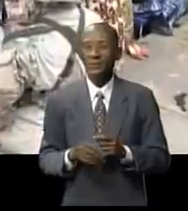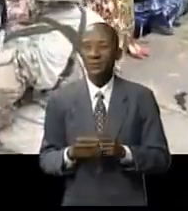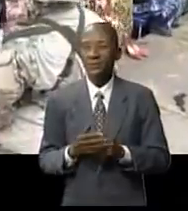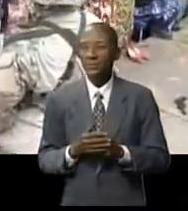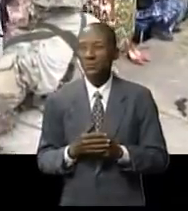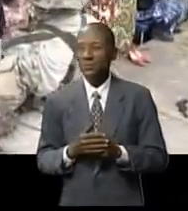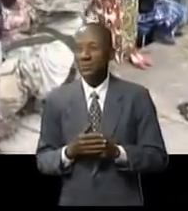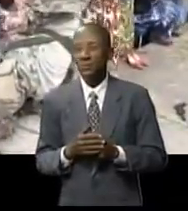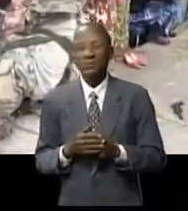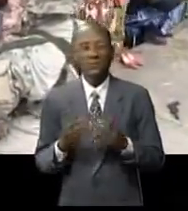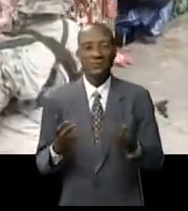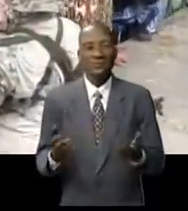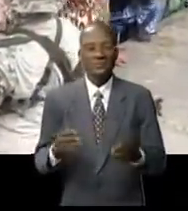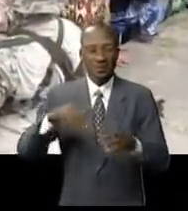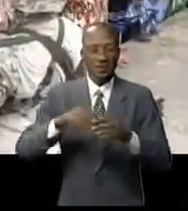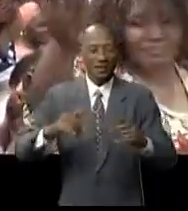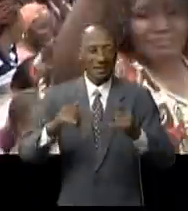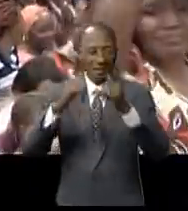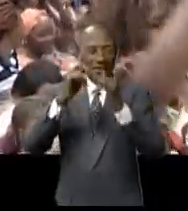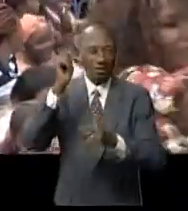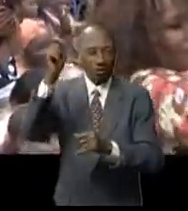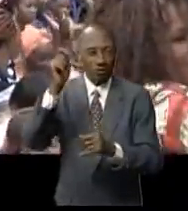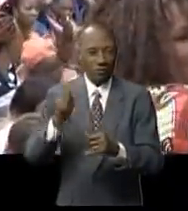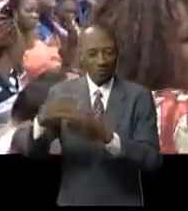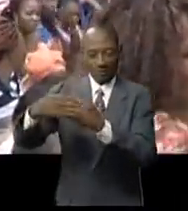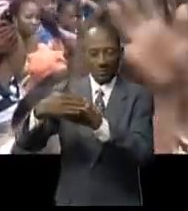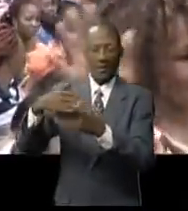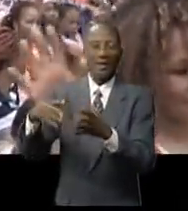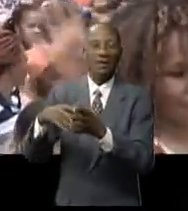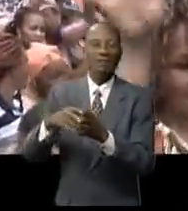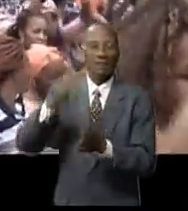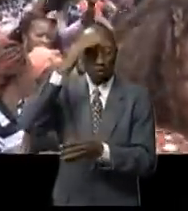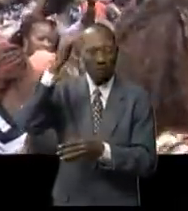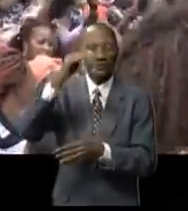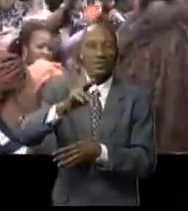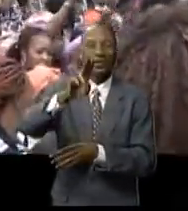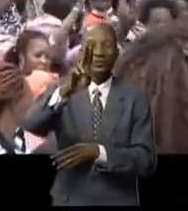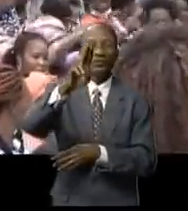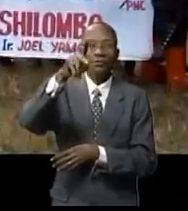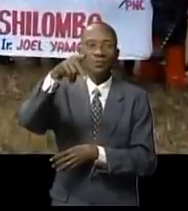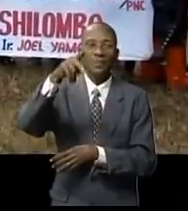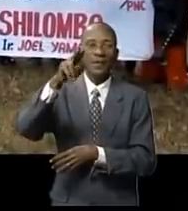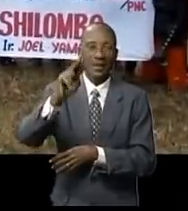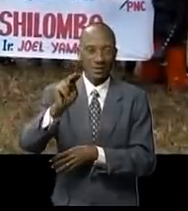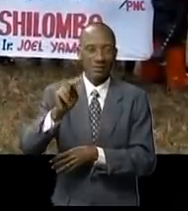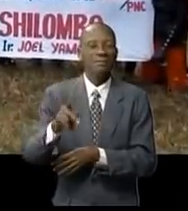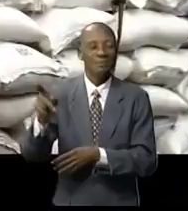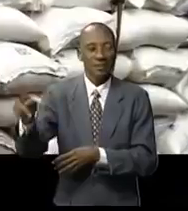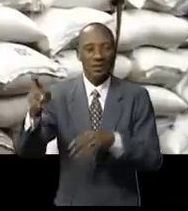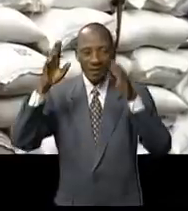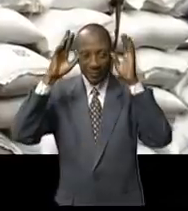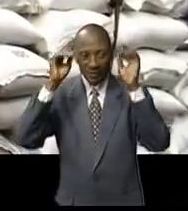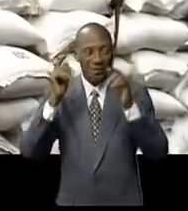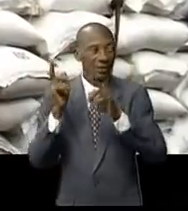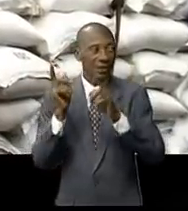Le camp colonel Tchatchi était en fête ce dimanche 12 septembre 2021 à l'occasion de la cérémonie de lancement des cantines de vente